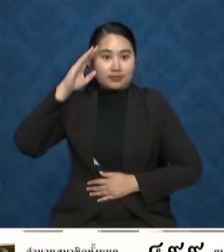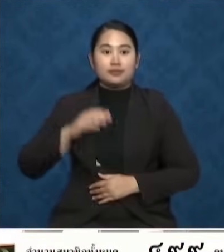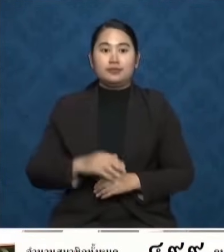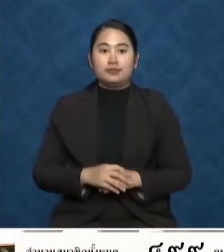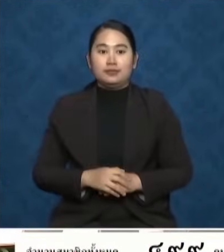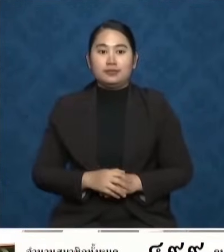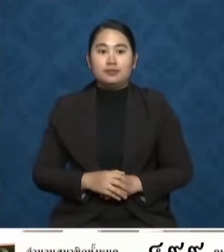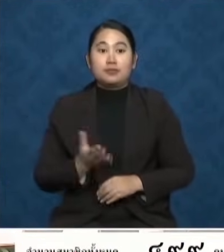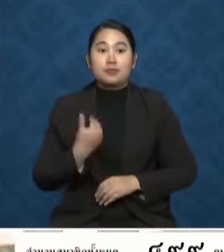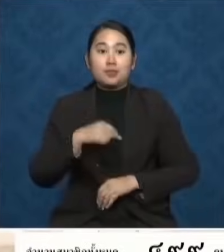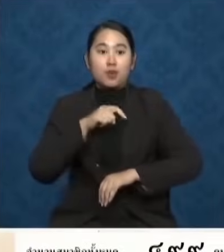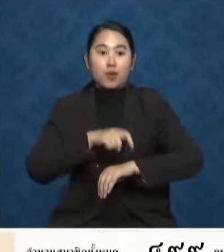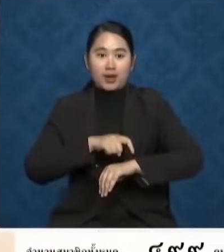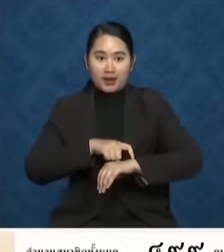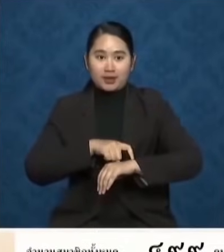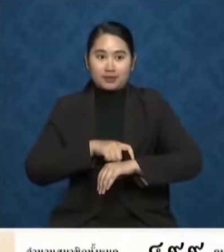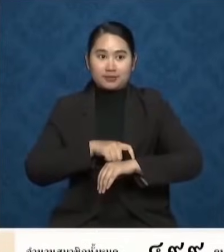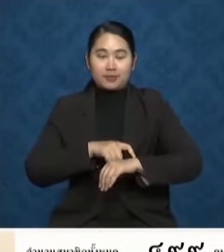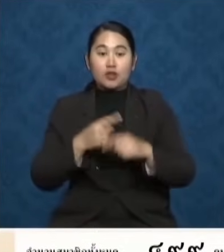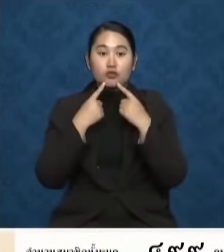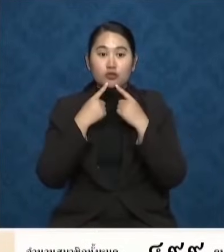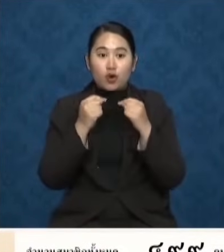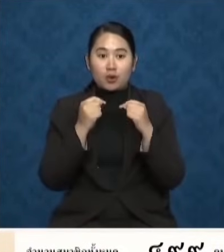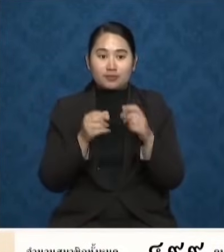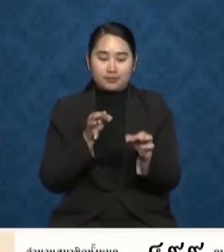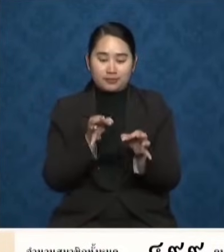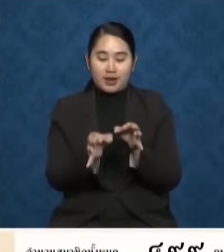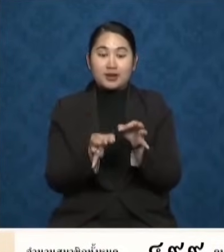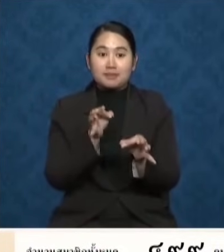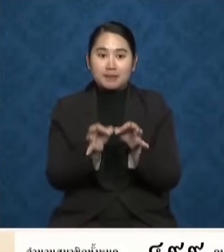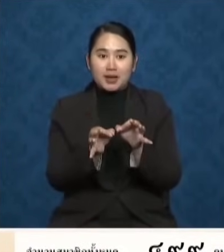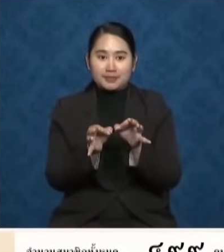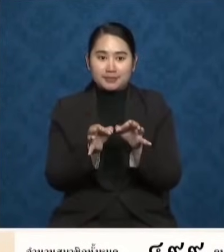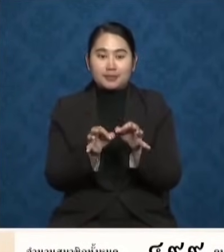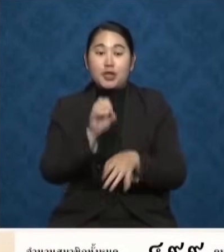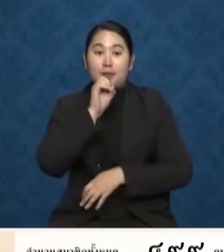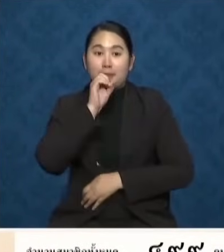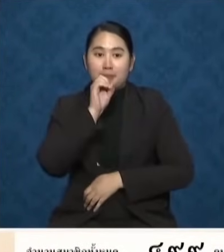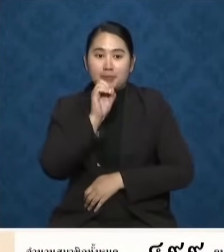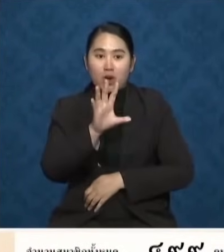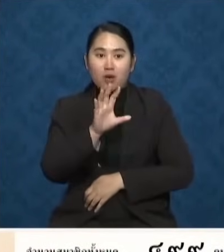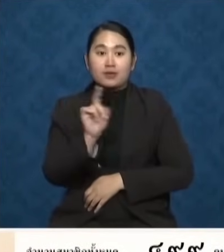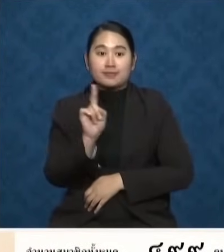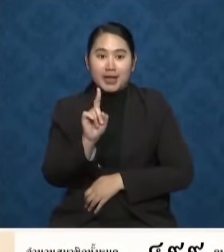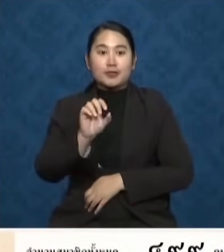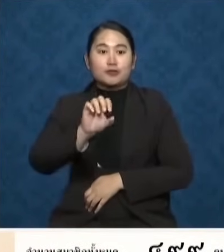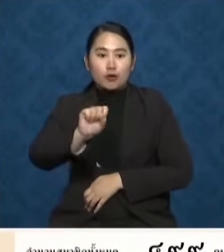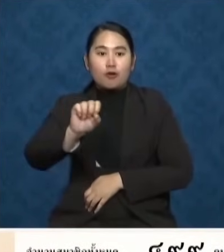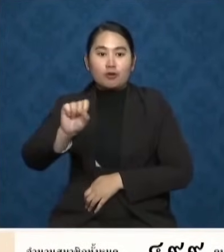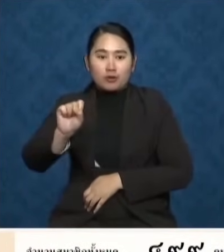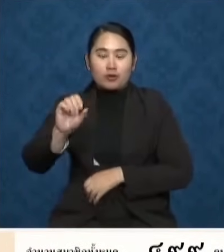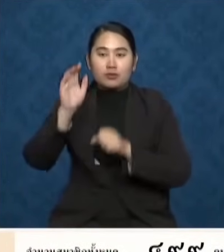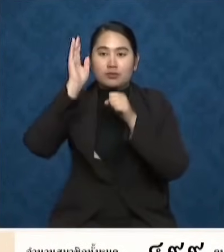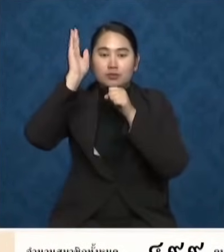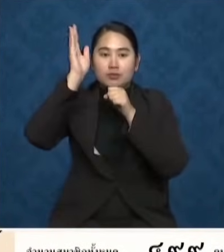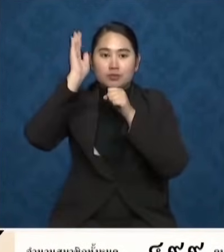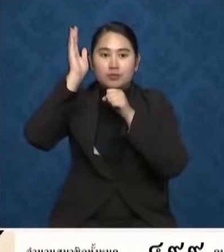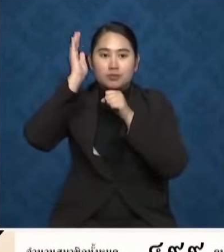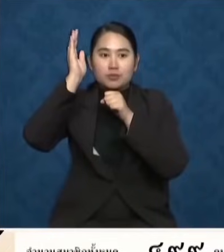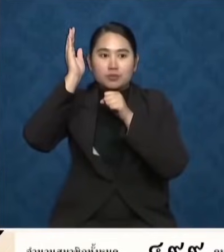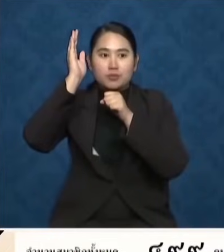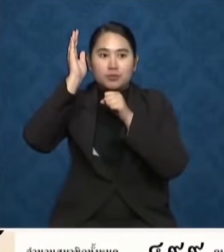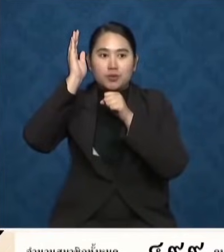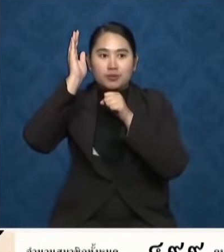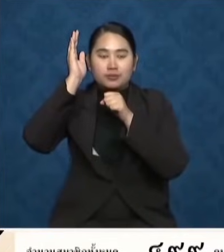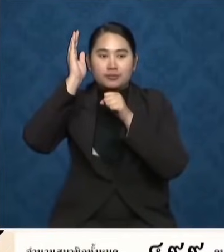ใช้เวลาตอบอธิบายเพื่อนสมาชิกที่ได้อภิปรายใน